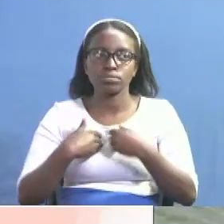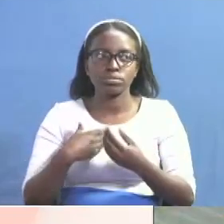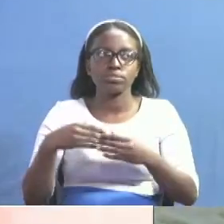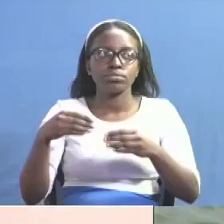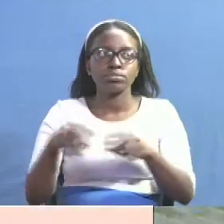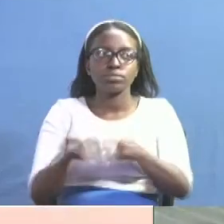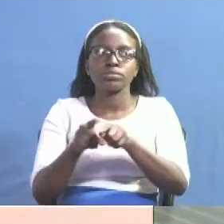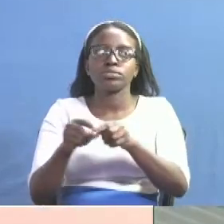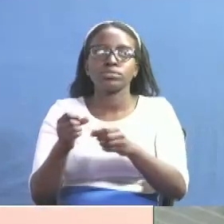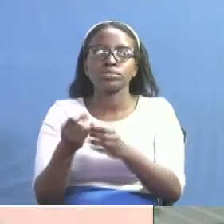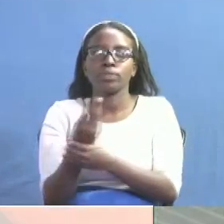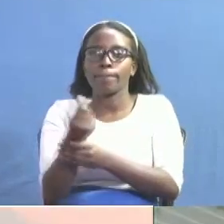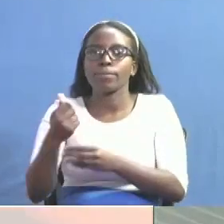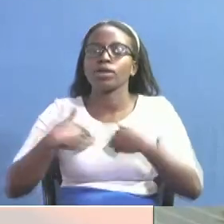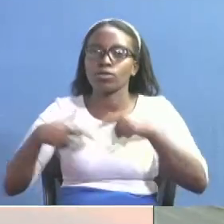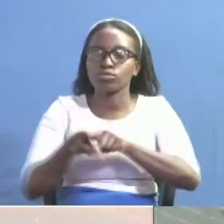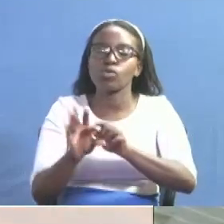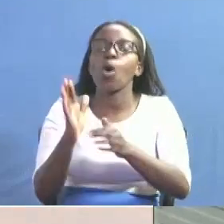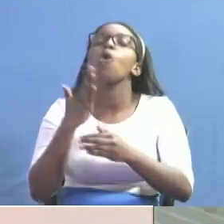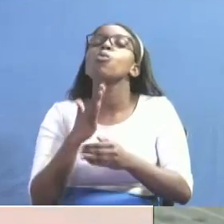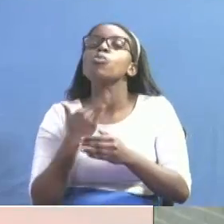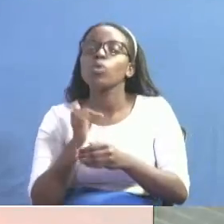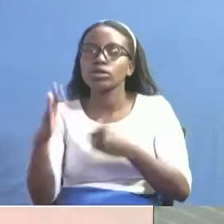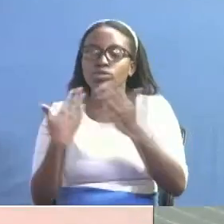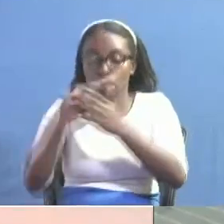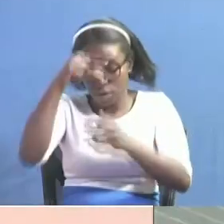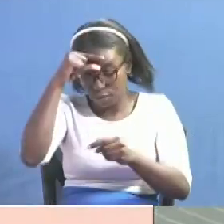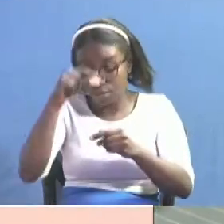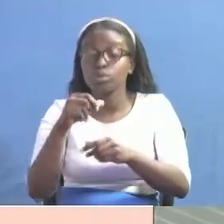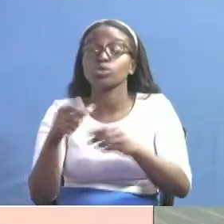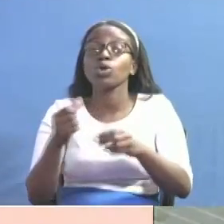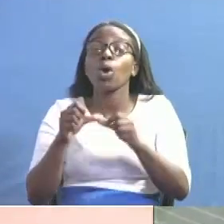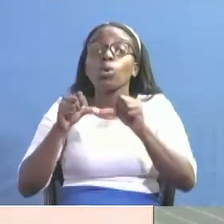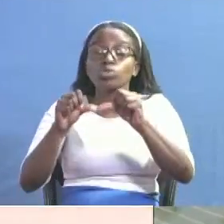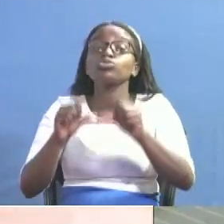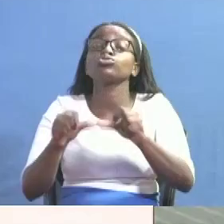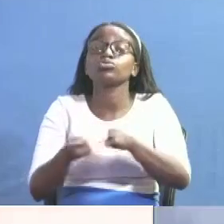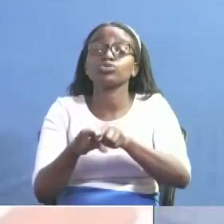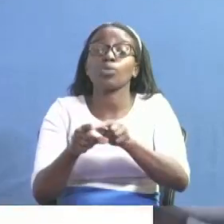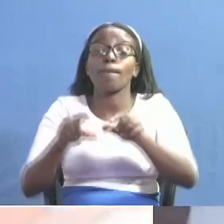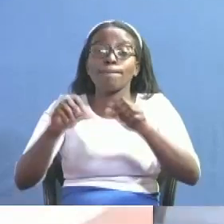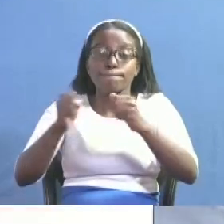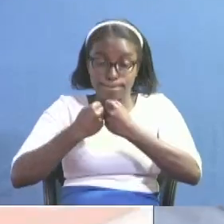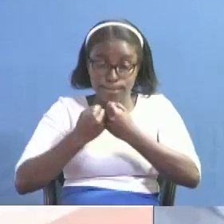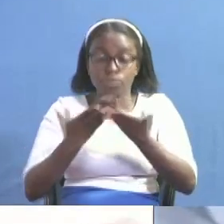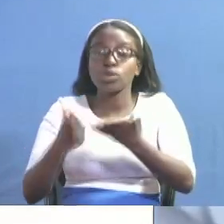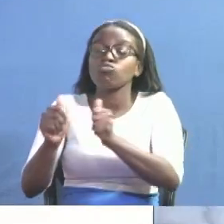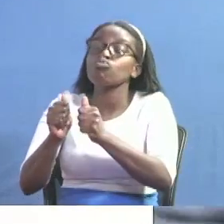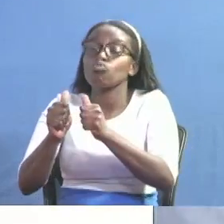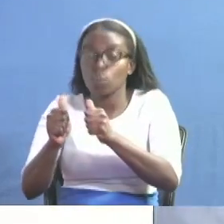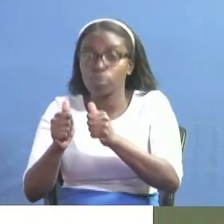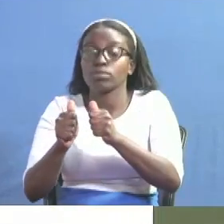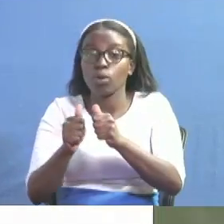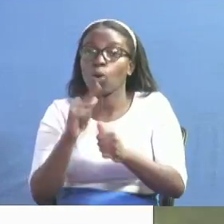huo, wakulima katika eneo hilo wanaiomba serikali kuwekeza zaidi katika sekta hii na kushughulikia bei ya juu ya chakula cha samaki